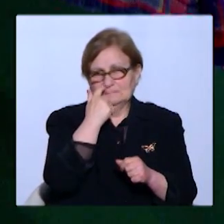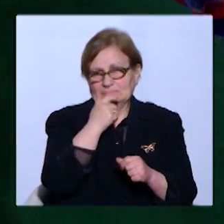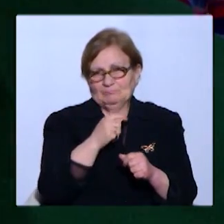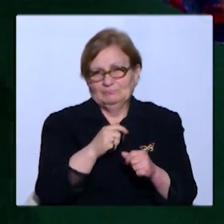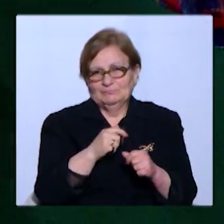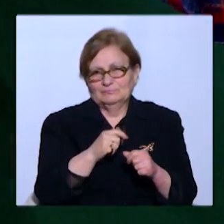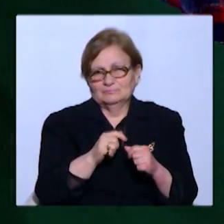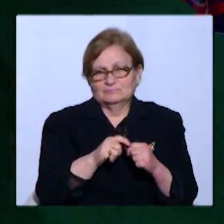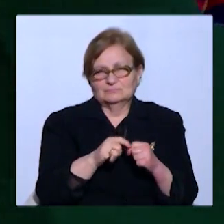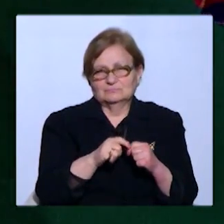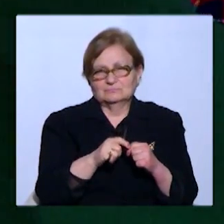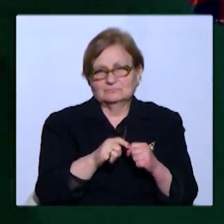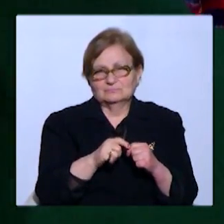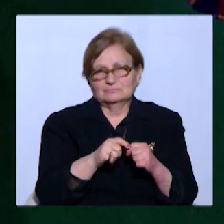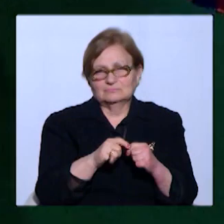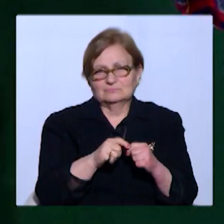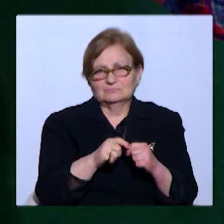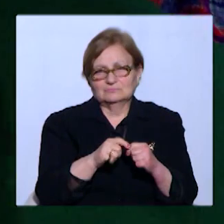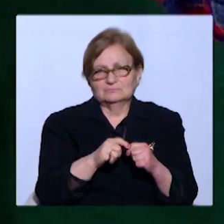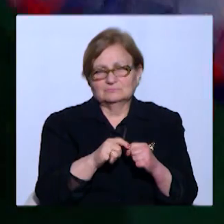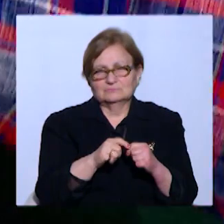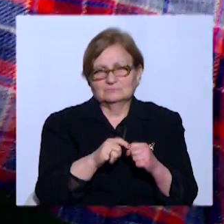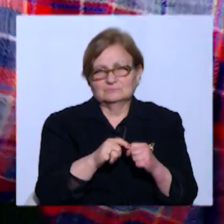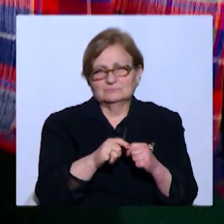აი ასე გავაკეთოთ.